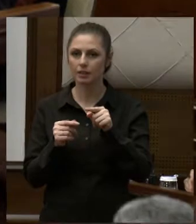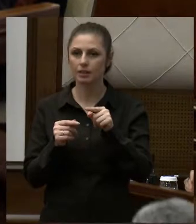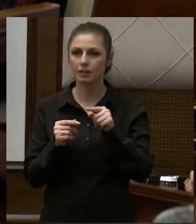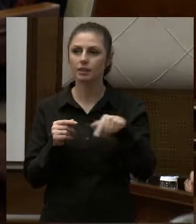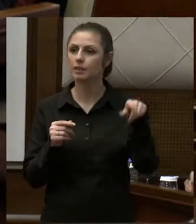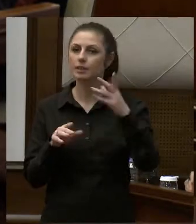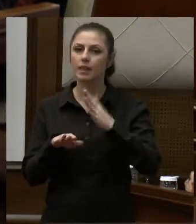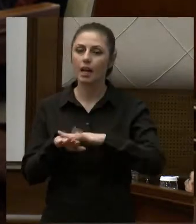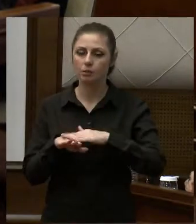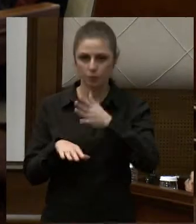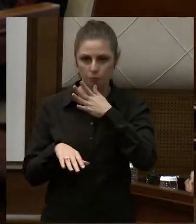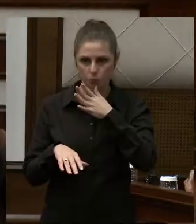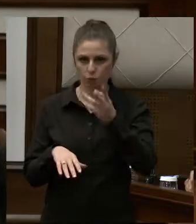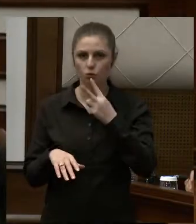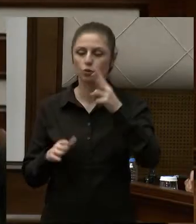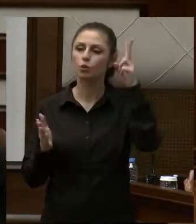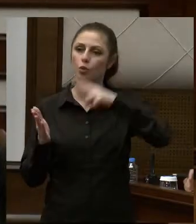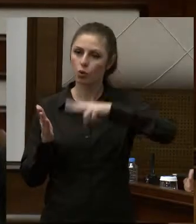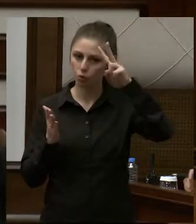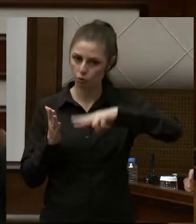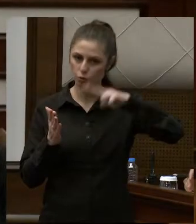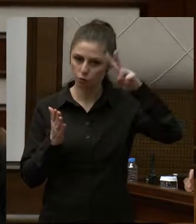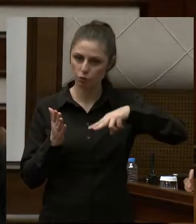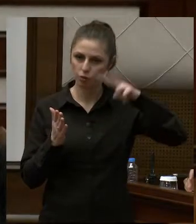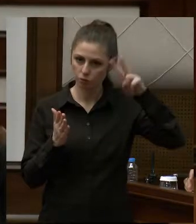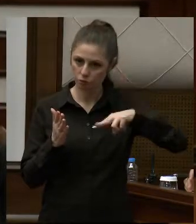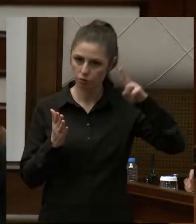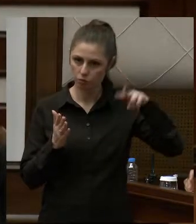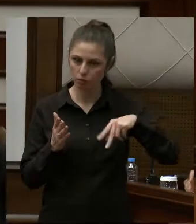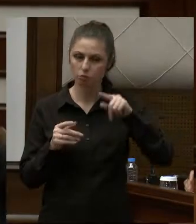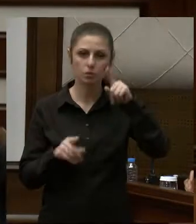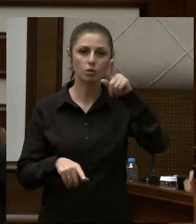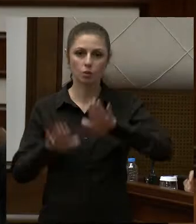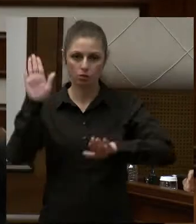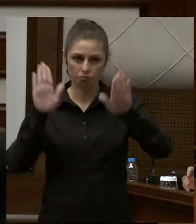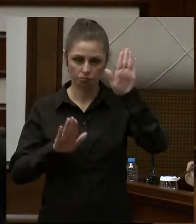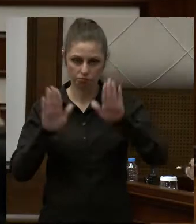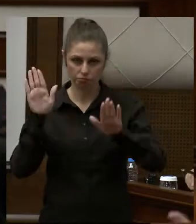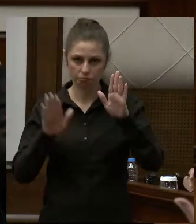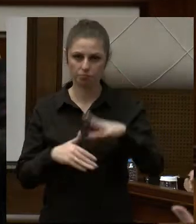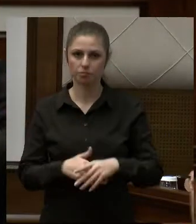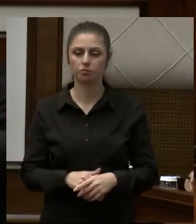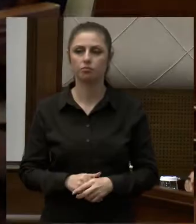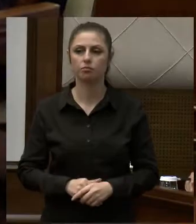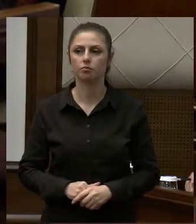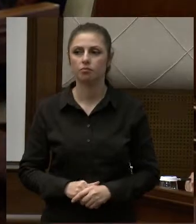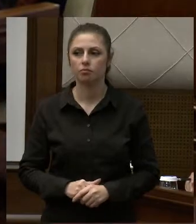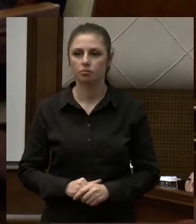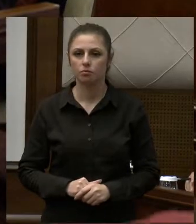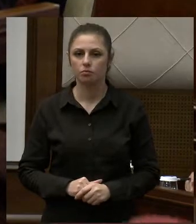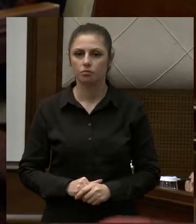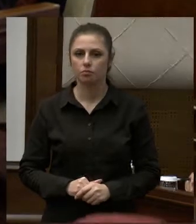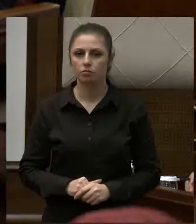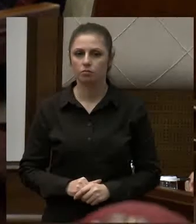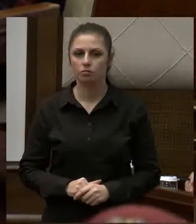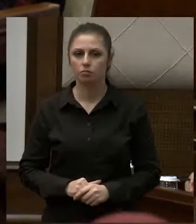yaptığımızı biliyorsunuz. Okunmuş olduğunu, okunmuş sayıldığını oylarınıza sunuyorum. Kabul edenler.